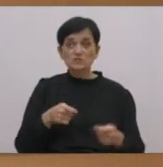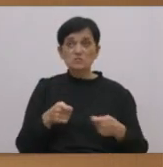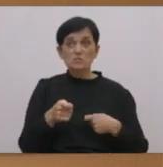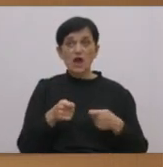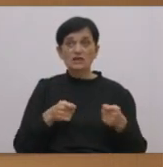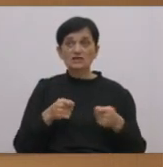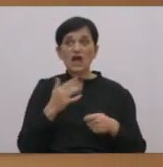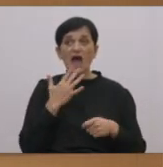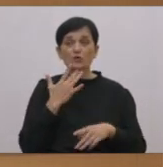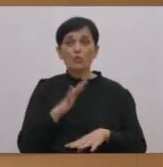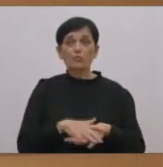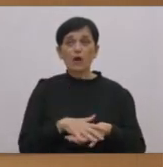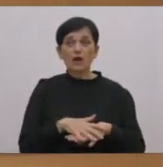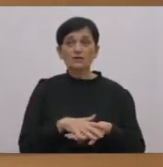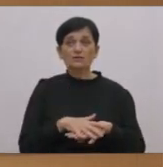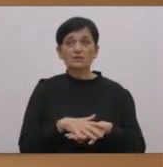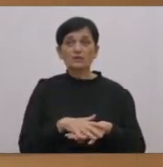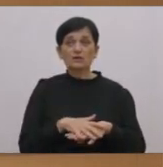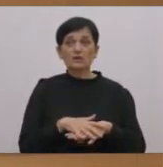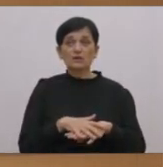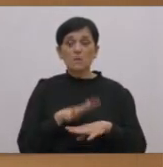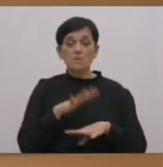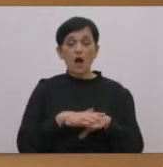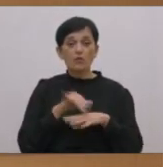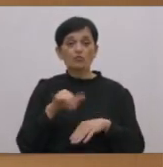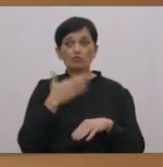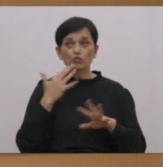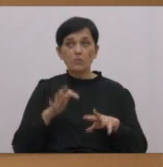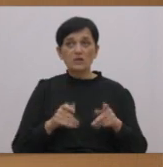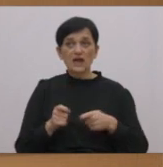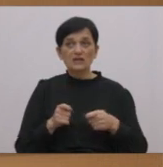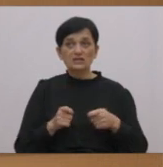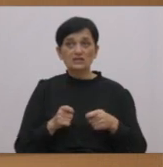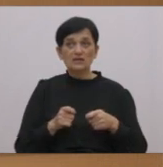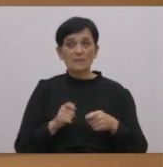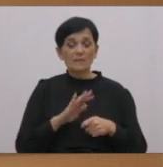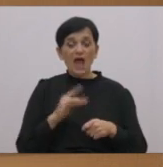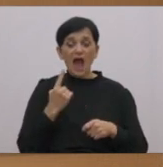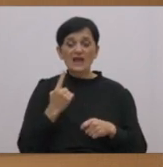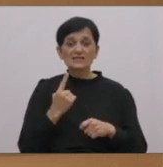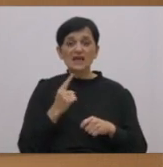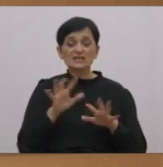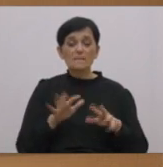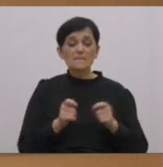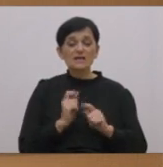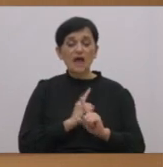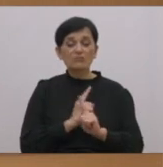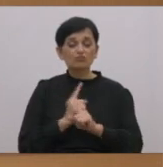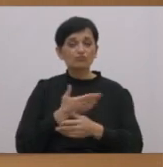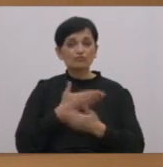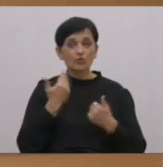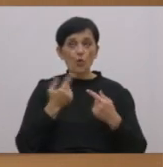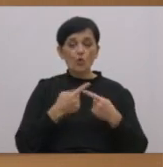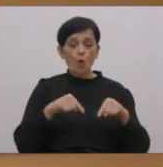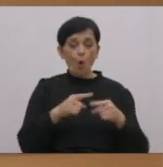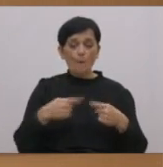მართავს ეროვნულ ბანკს. ბანკს არ აყავს პრეზიდენტი, არც ერთი ვიცე-პრეზიდენტი. ყველა